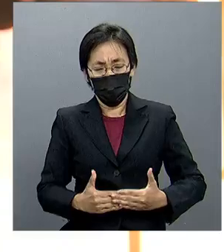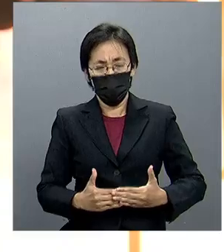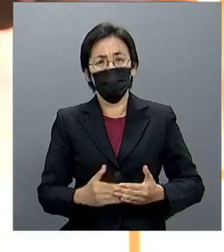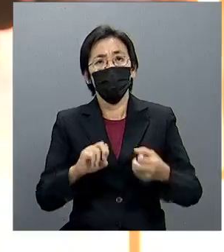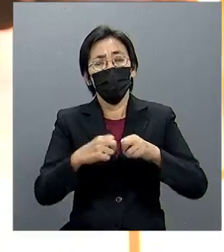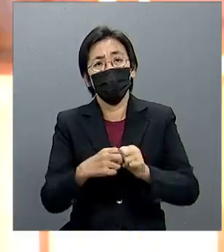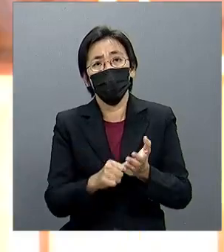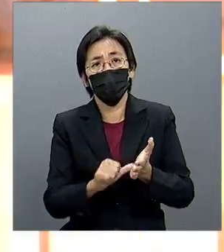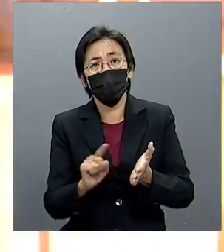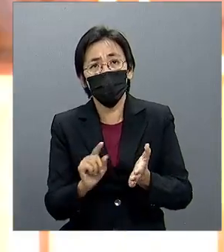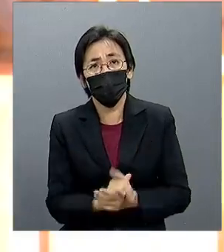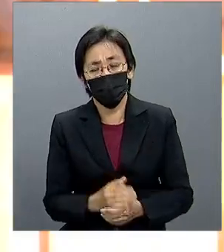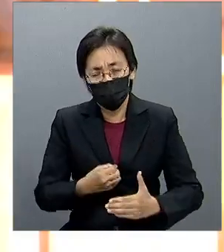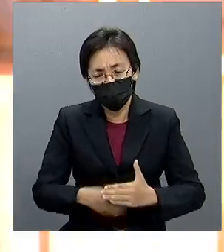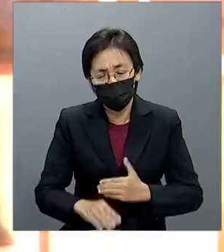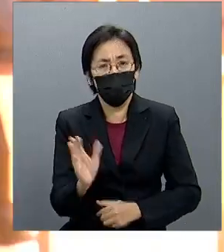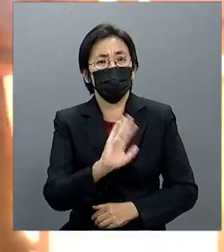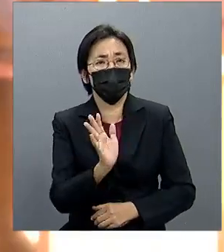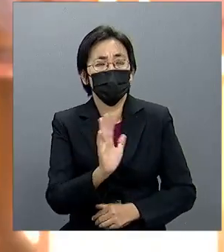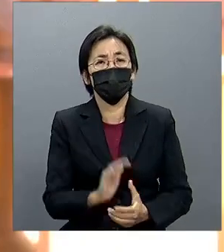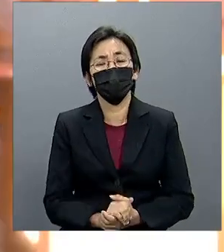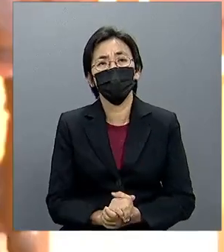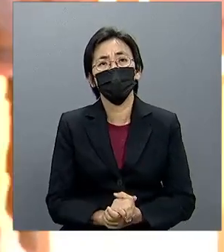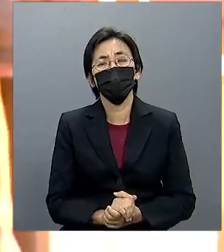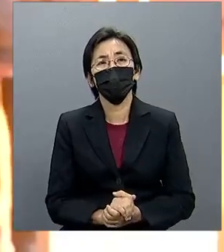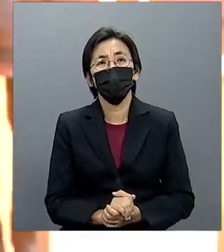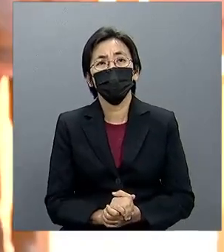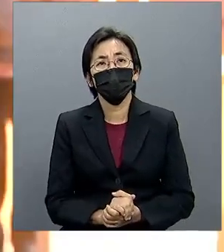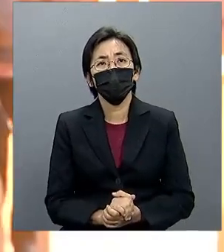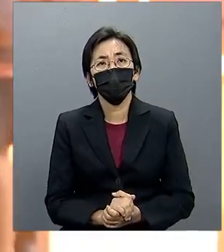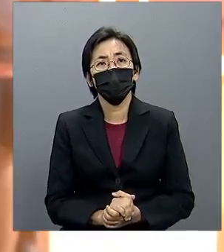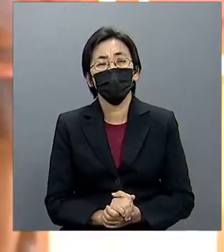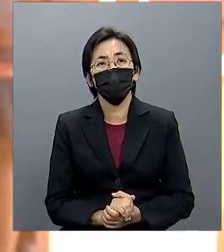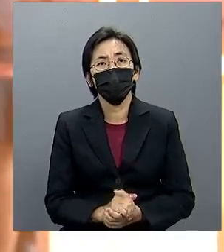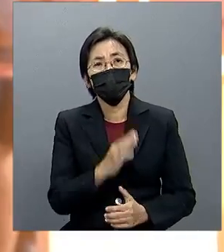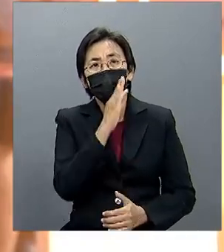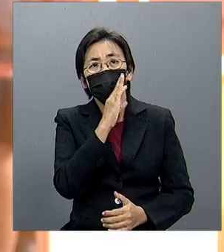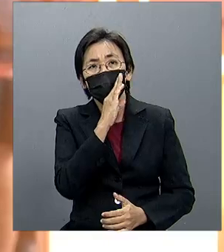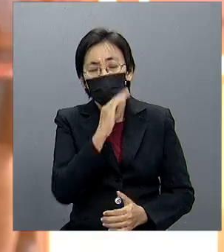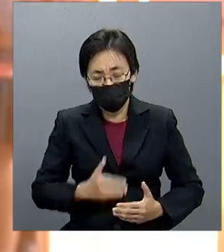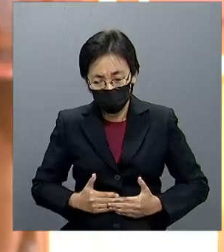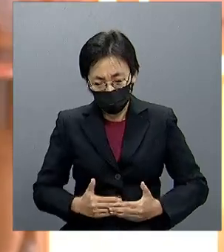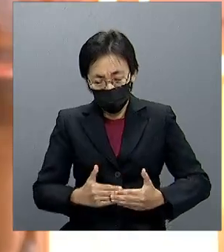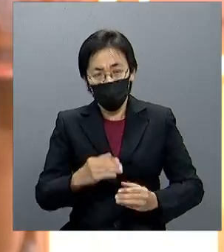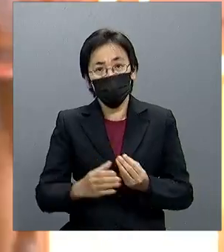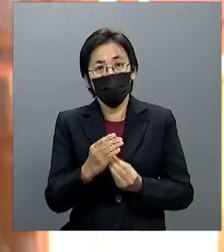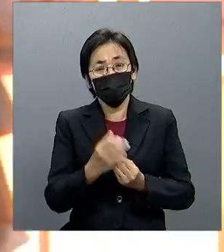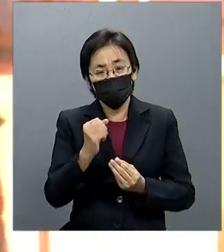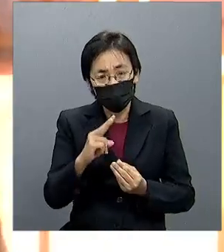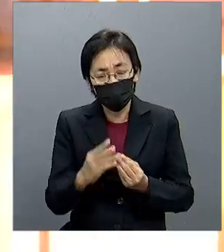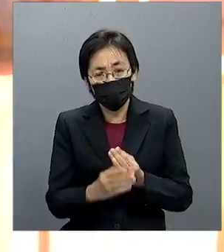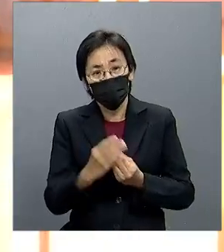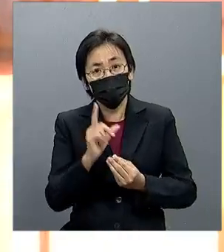บให้ทำแท้งนะฮะถ้าตอนนี้คุณกล้าที่จะปิดชีวิตที่แบบ12สัปดาห์หรือ20สัปดาห์อะไรได้แล้วเนี่ยเราจะ